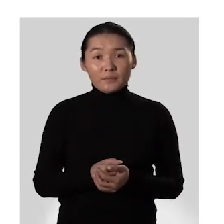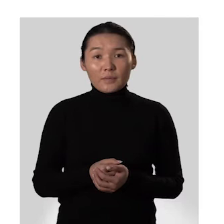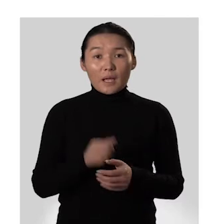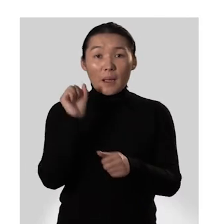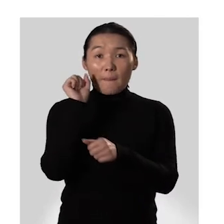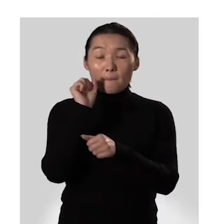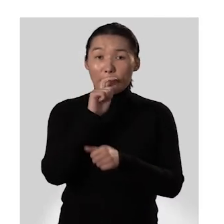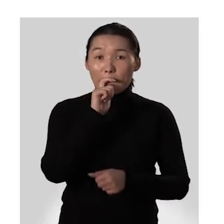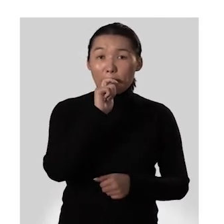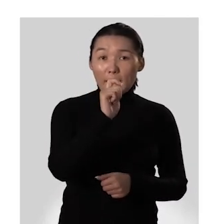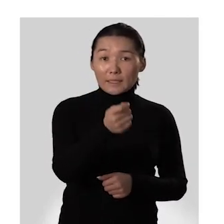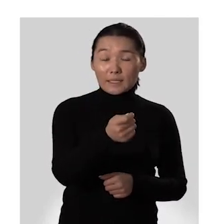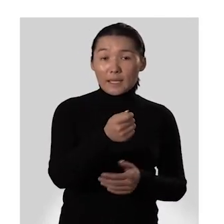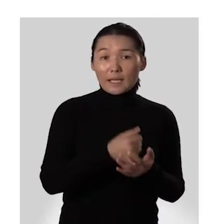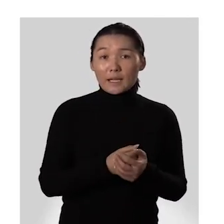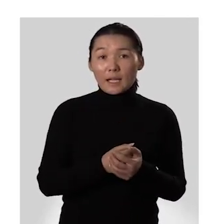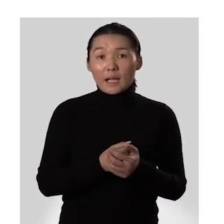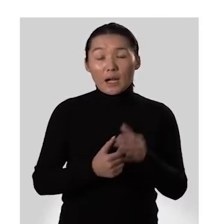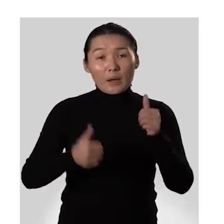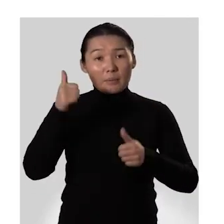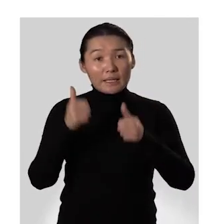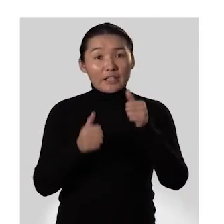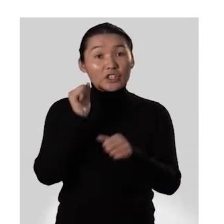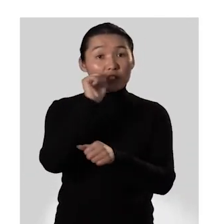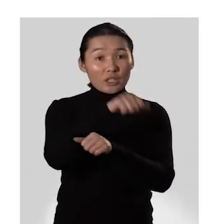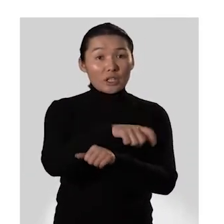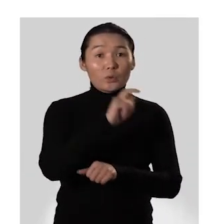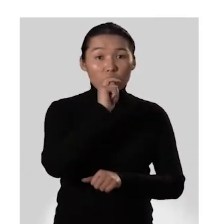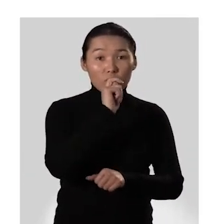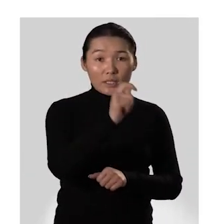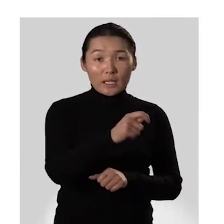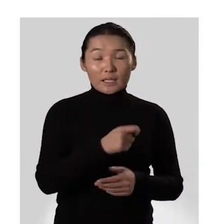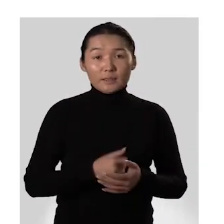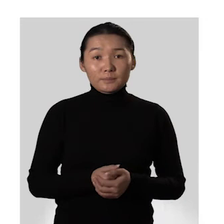Байге мелдеште жеңген үчүн берилүүчү сыйлык.